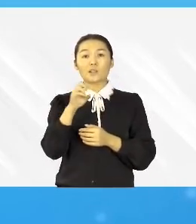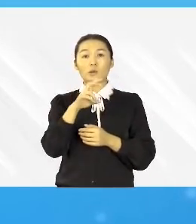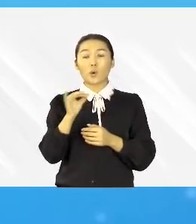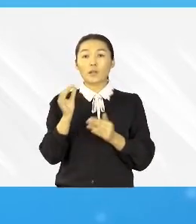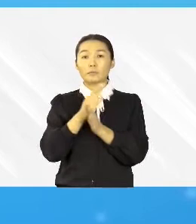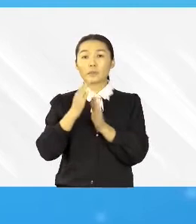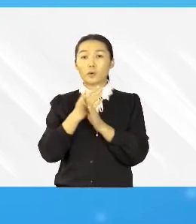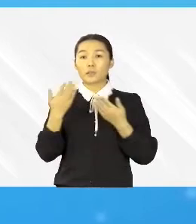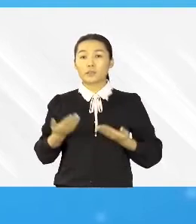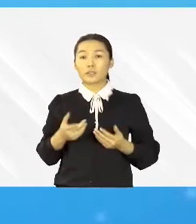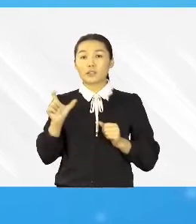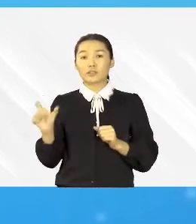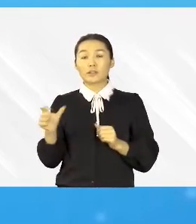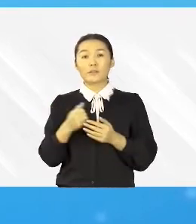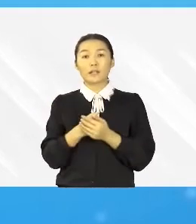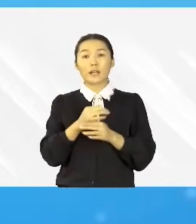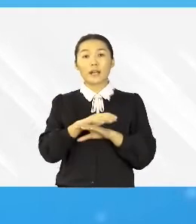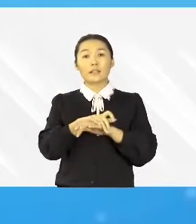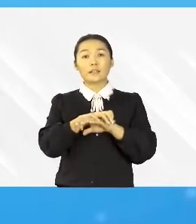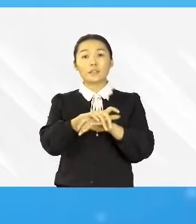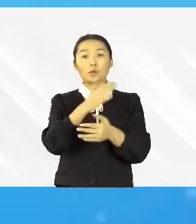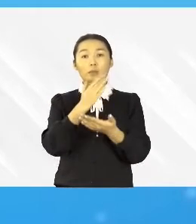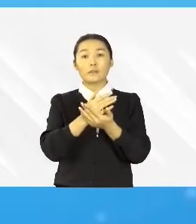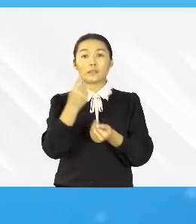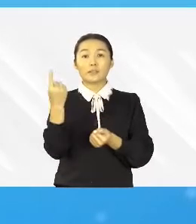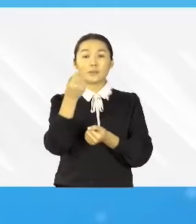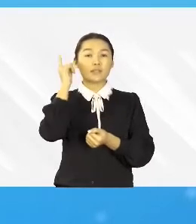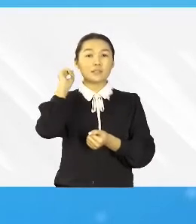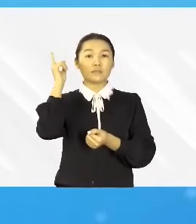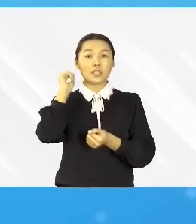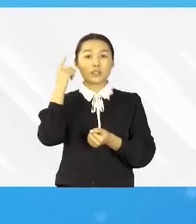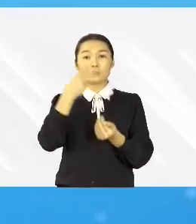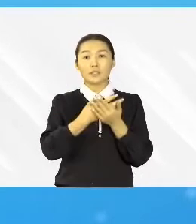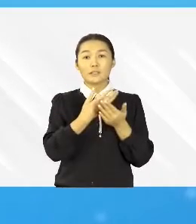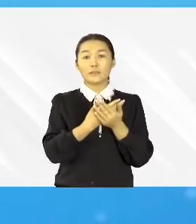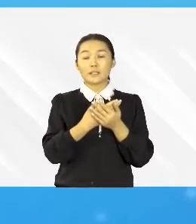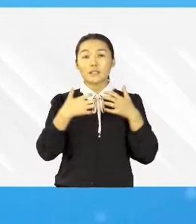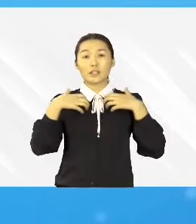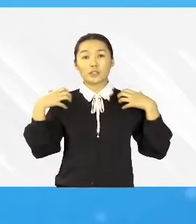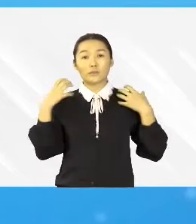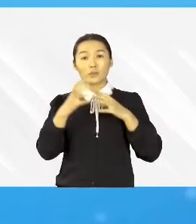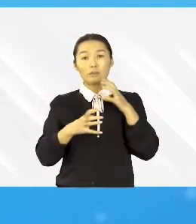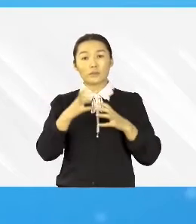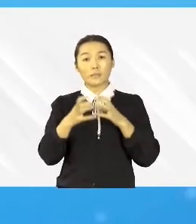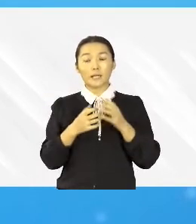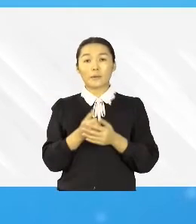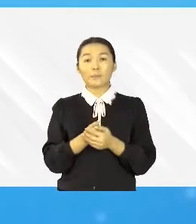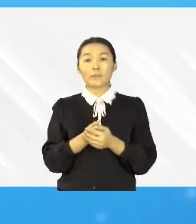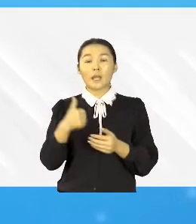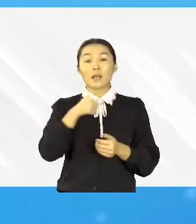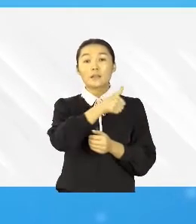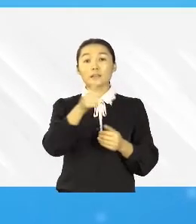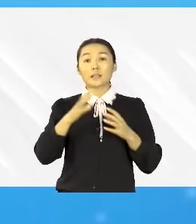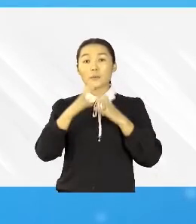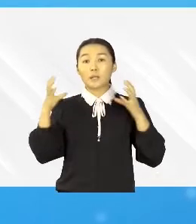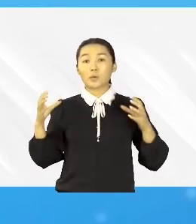жизни человека. Насекомые являются одними из древнейших представителей животного мира нашей планеты. Самый